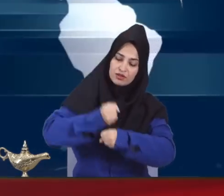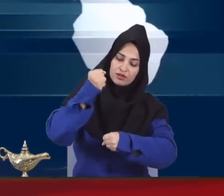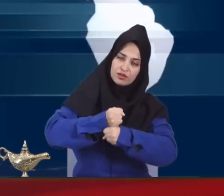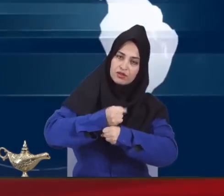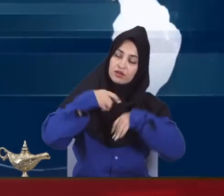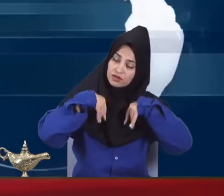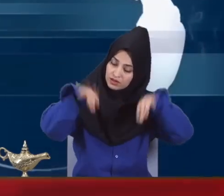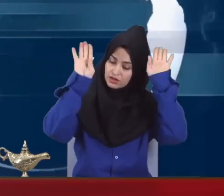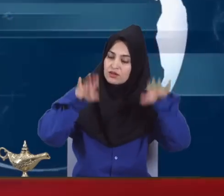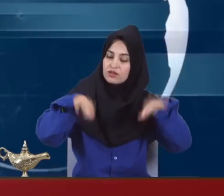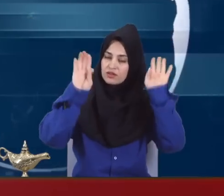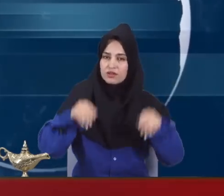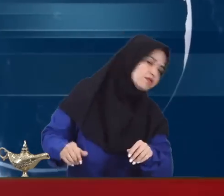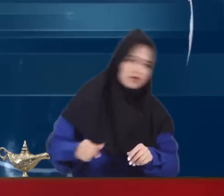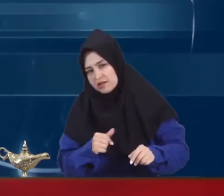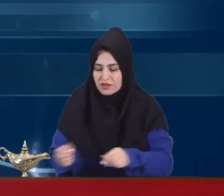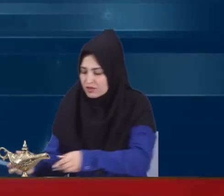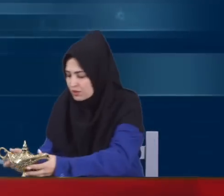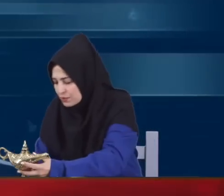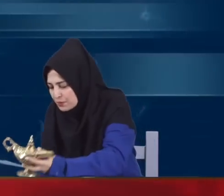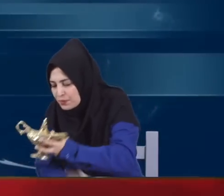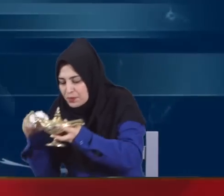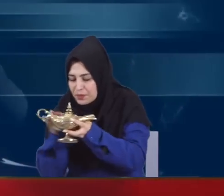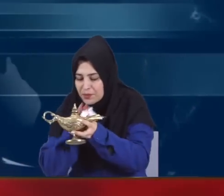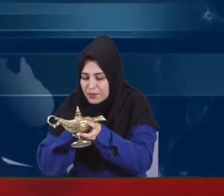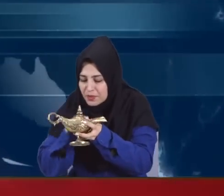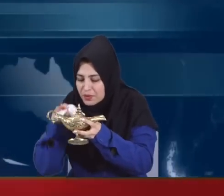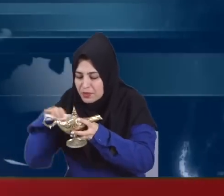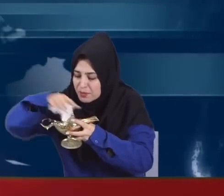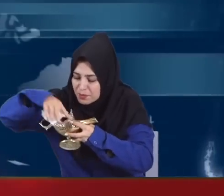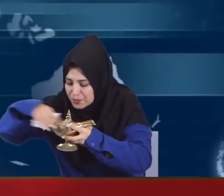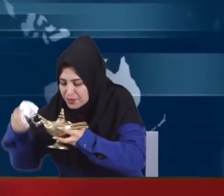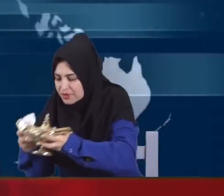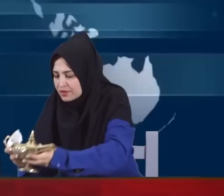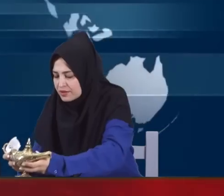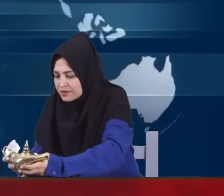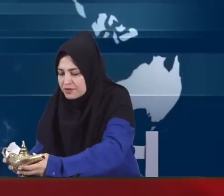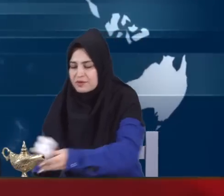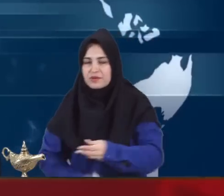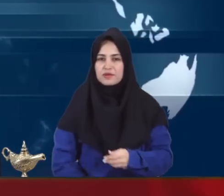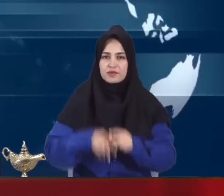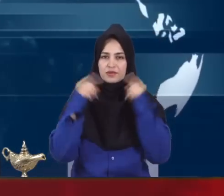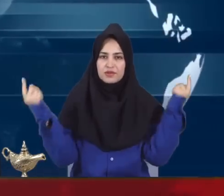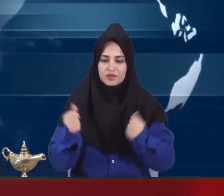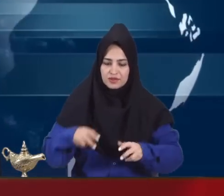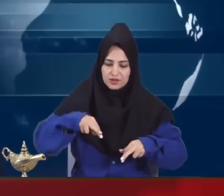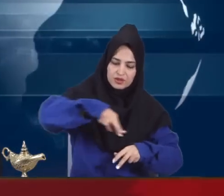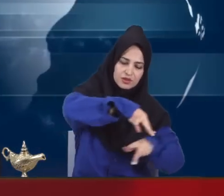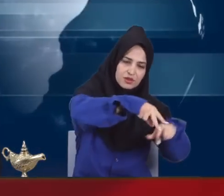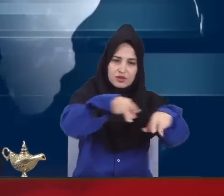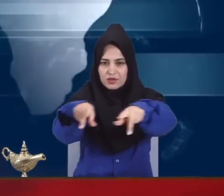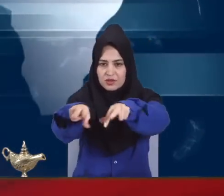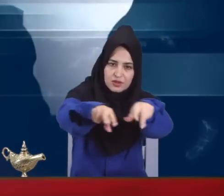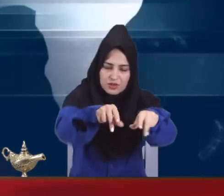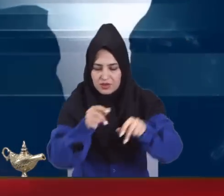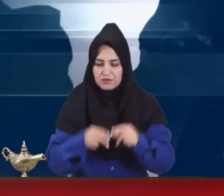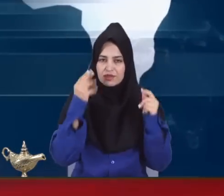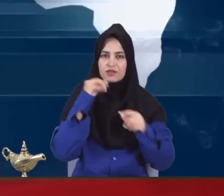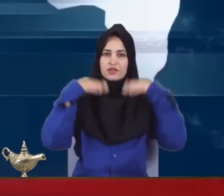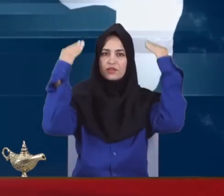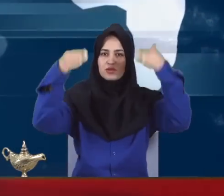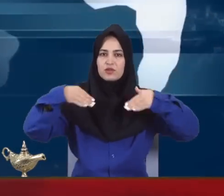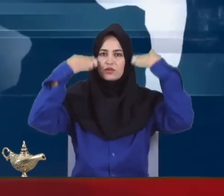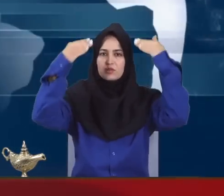علی کریمی هستند. بسیاری از بازیکنان فوتبال نیز پس از این سخنان از علی دایی و علی کریمی